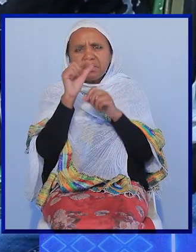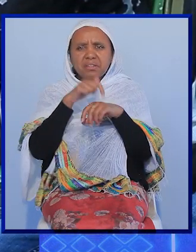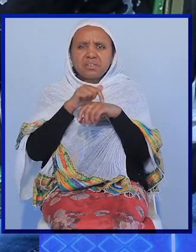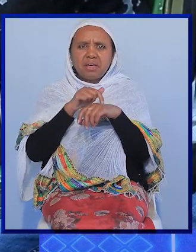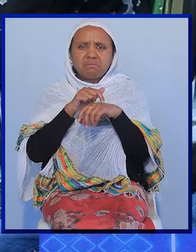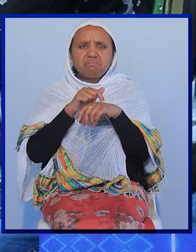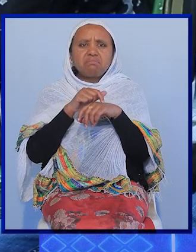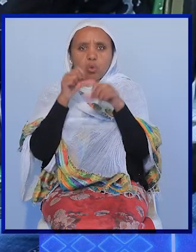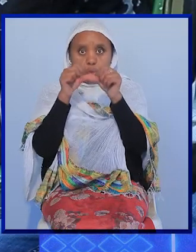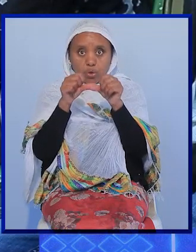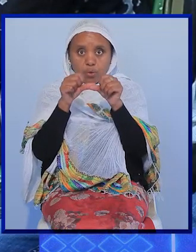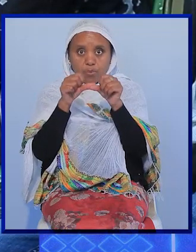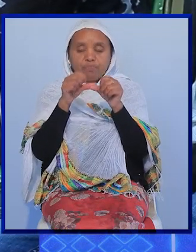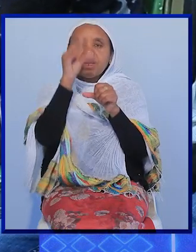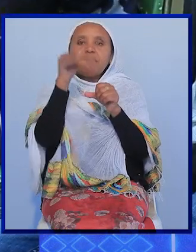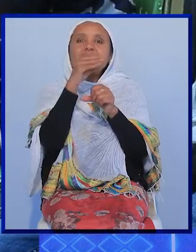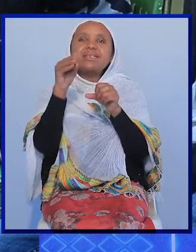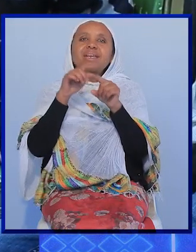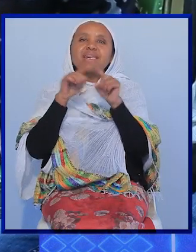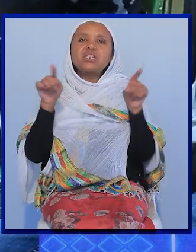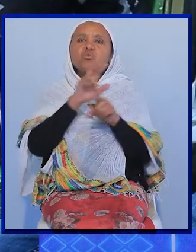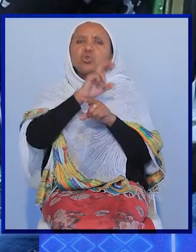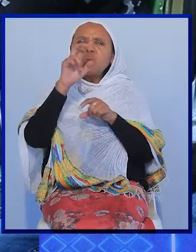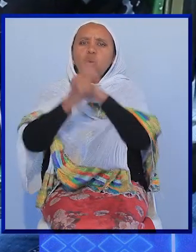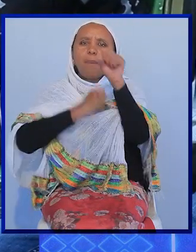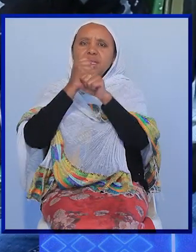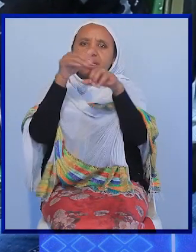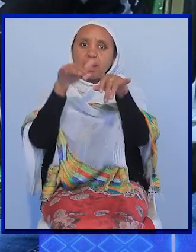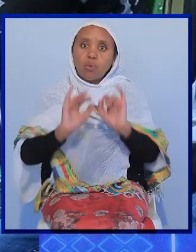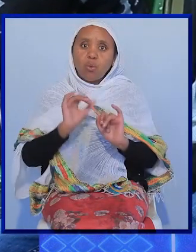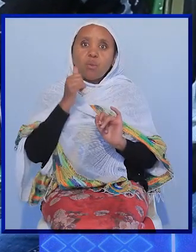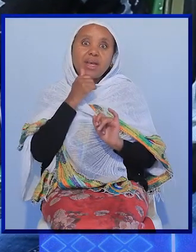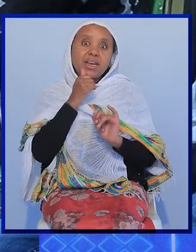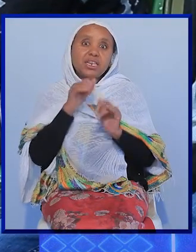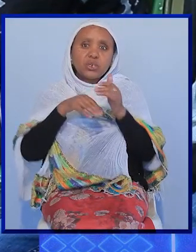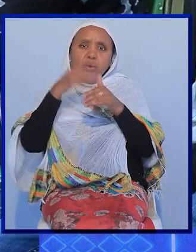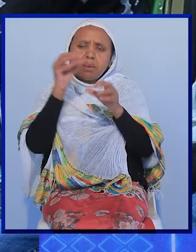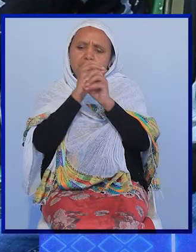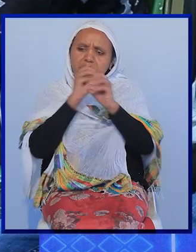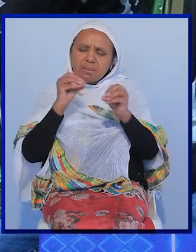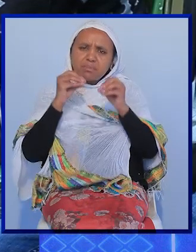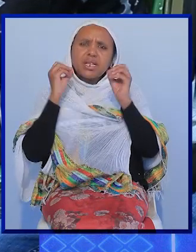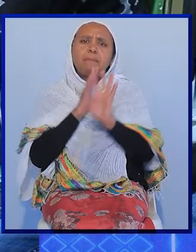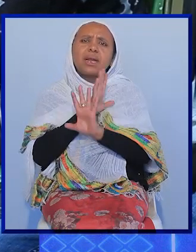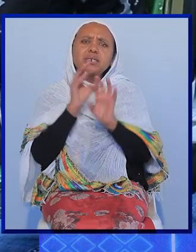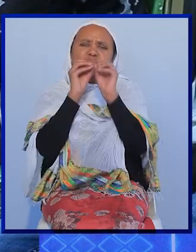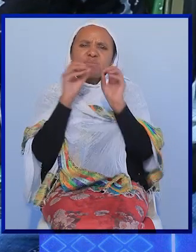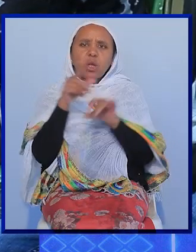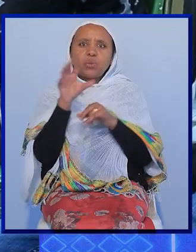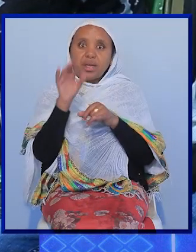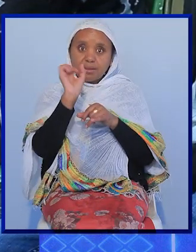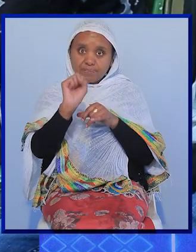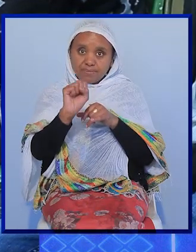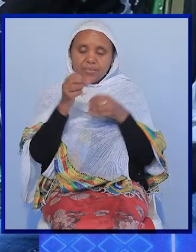እንደው ጨምሮ ቢቆይ ነው። መስቀል ግን 300 ዓመት ተቀብሮ በሌኒ እስኪወጣ ድረስ ምንም ሳይበሰብስ ምንም ሳይሆን ተገኝቷል።